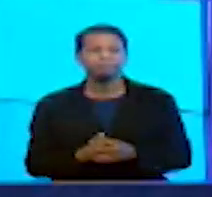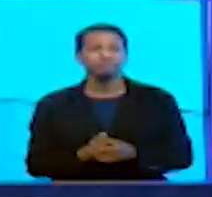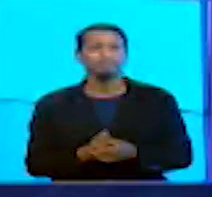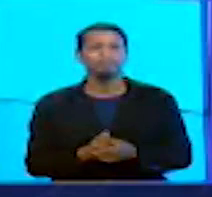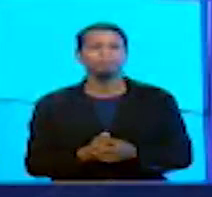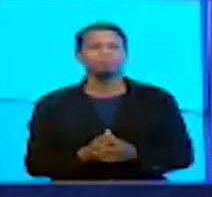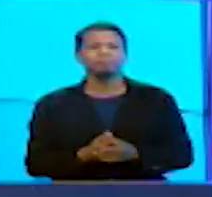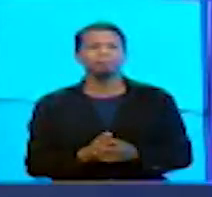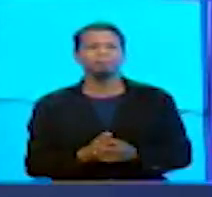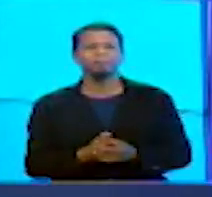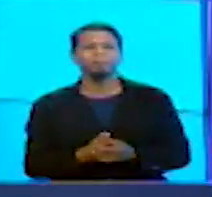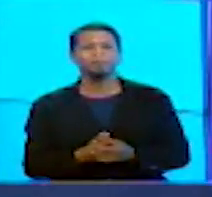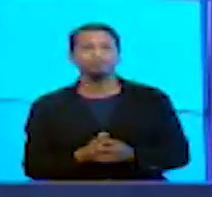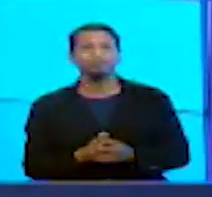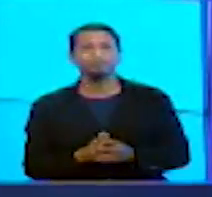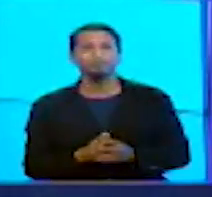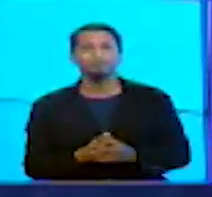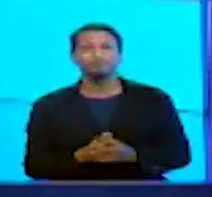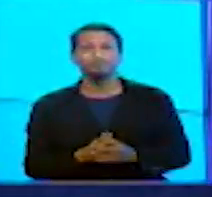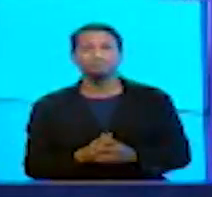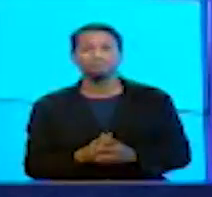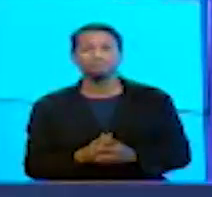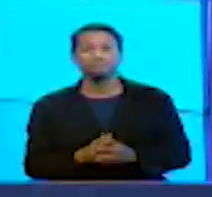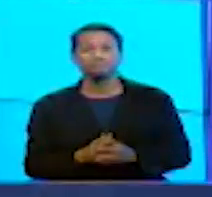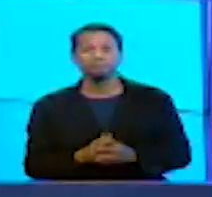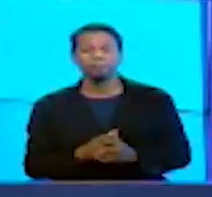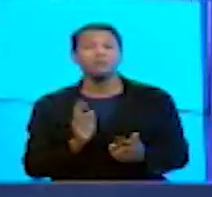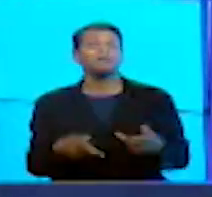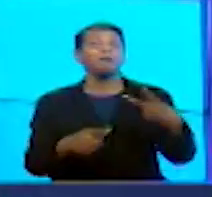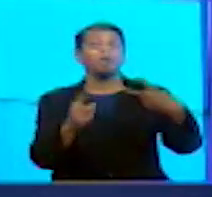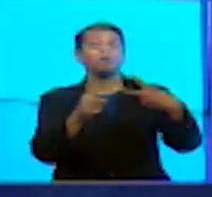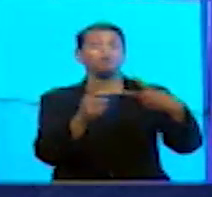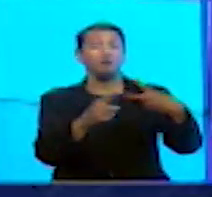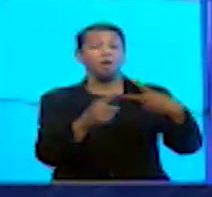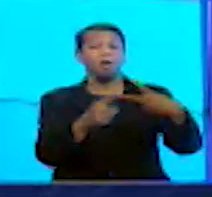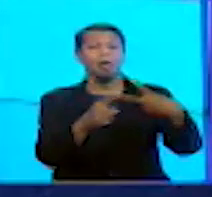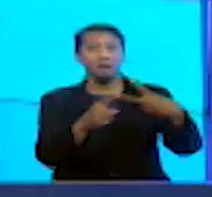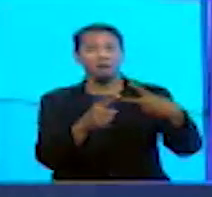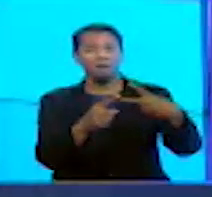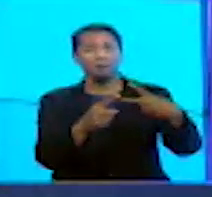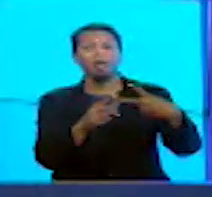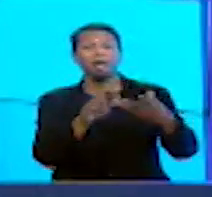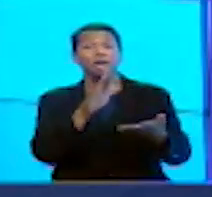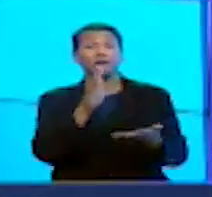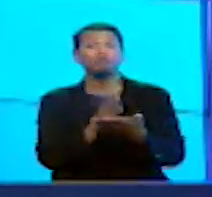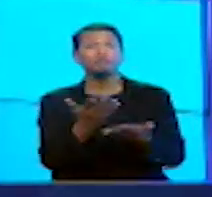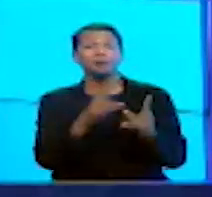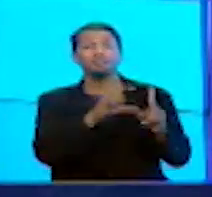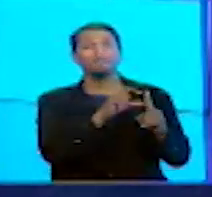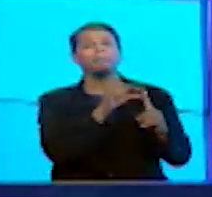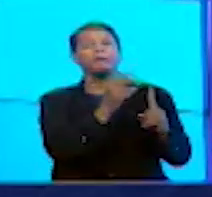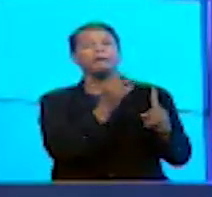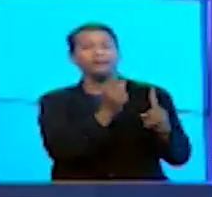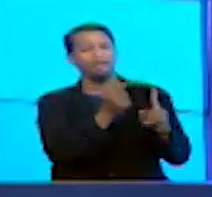sudah mendapatkan persetujuan dari DPR melakukan perubahan misalnya menjadi Kementerian Investasi